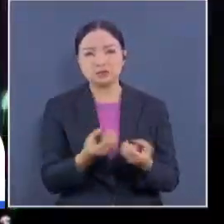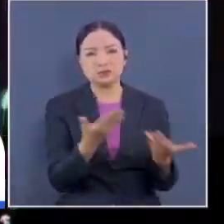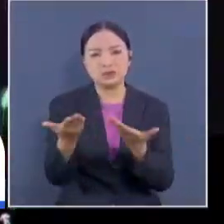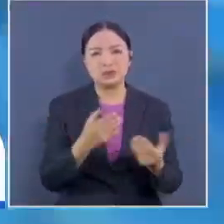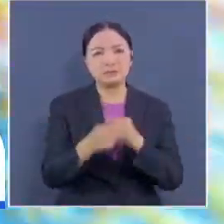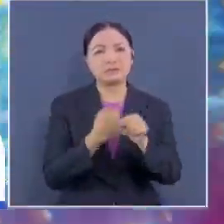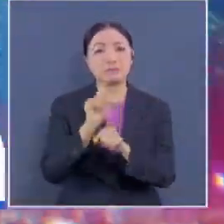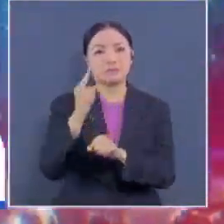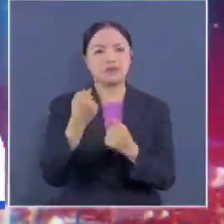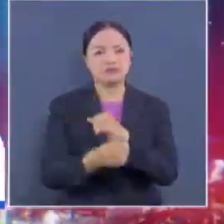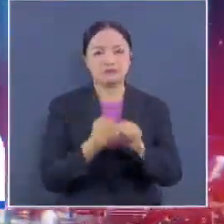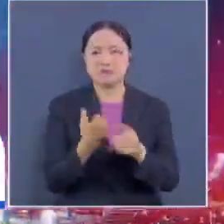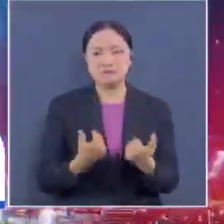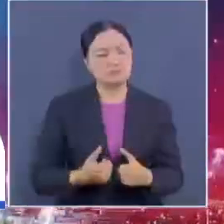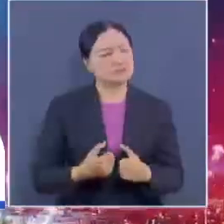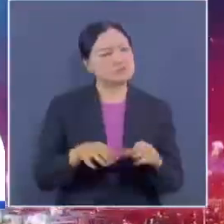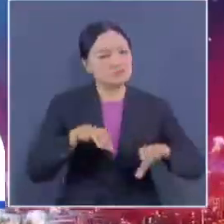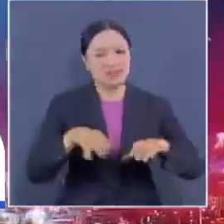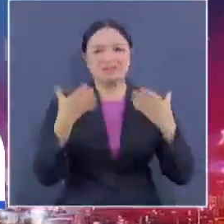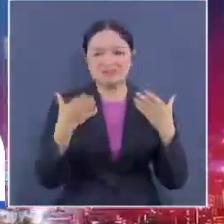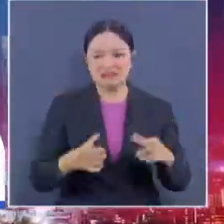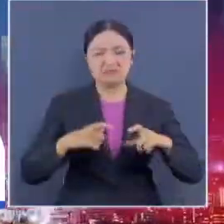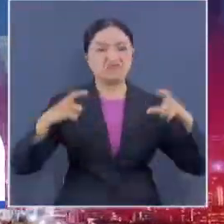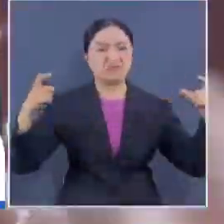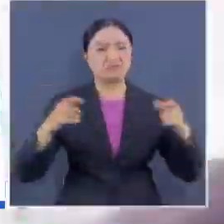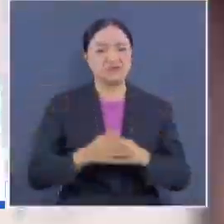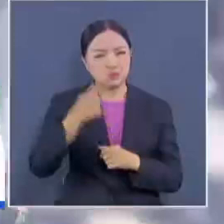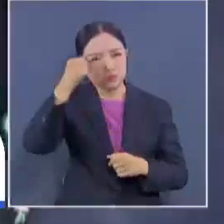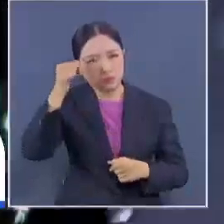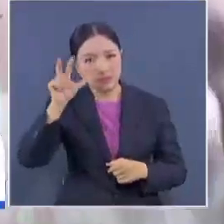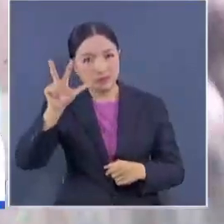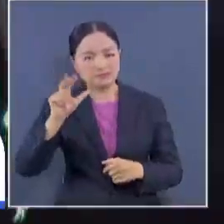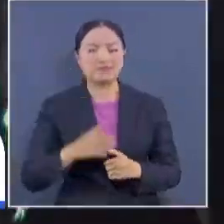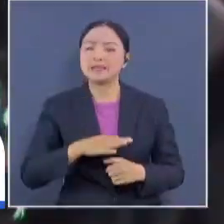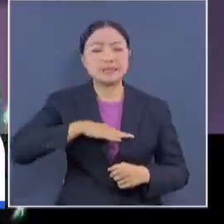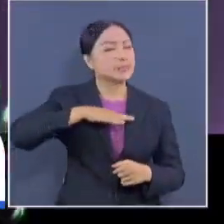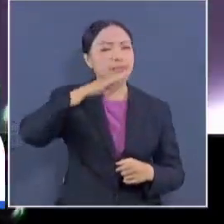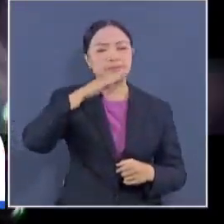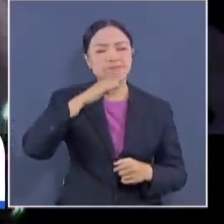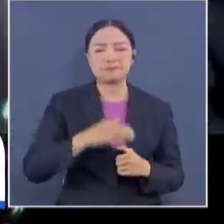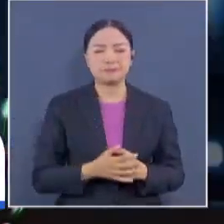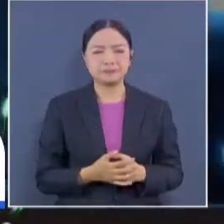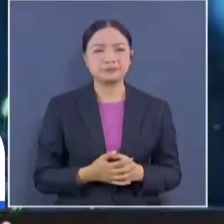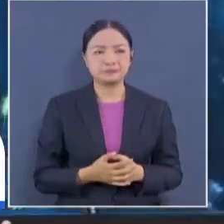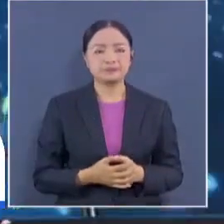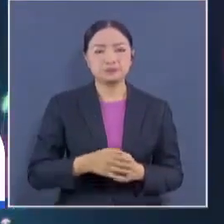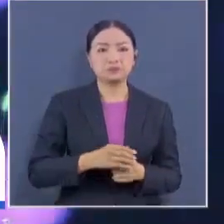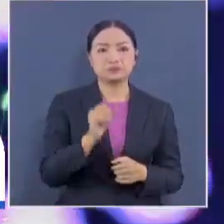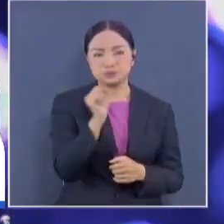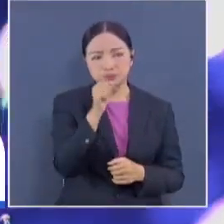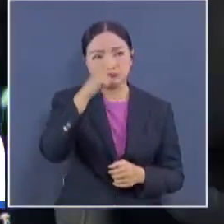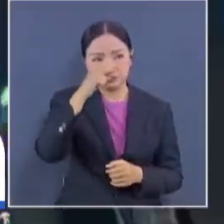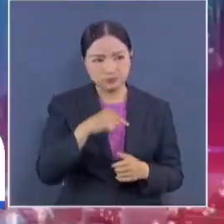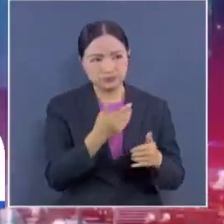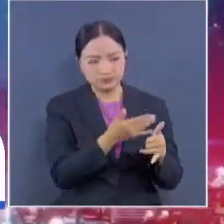ใหญ่กว่าทุกครั้งจัดเต็มกว่าทุกปีกับความมันที่อัดแน่นแบบ3วัน3คืนเต็มอิ่มจุใจกับที่สุดของศิลปินไทยอาทิบอดี้ส